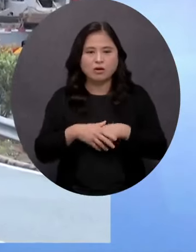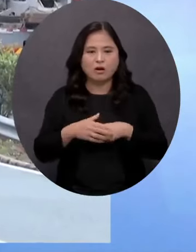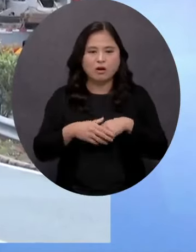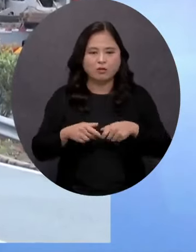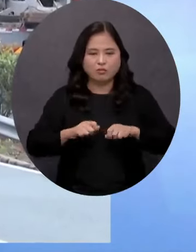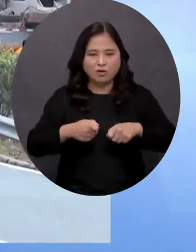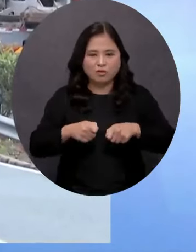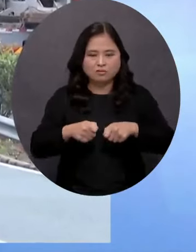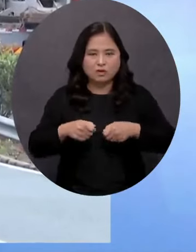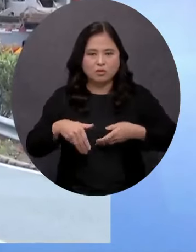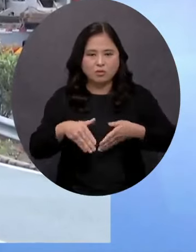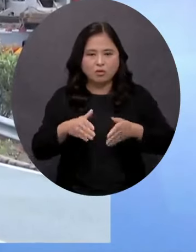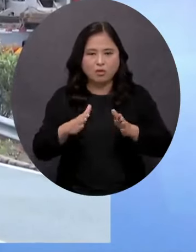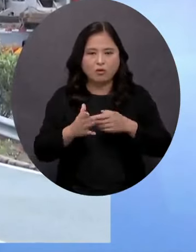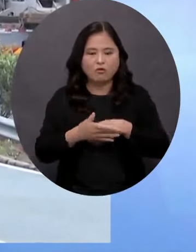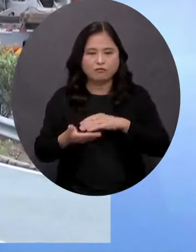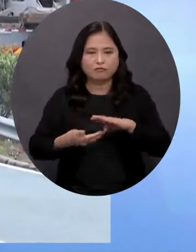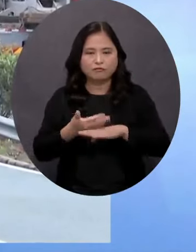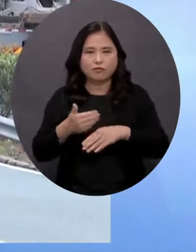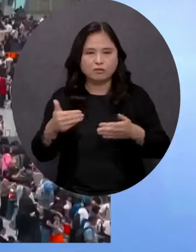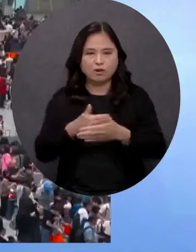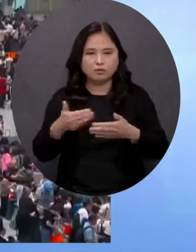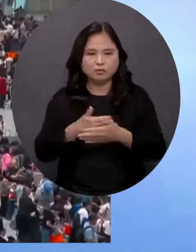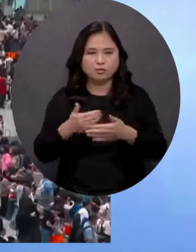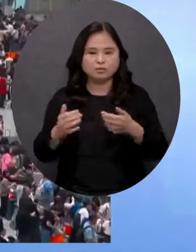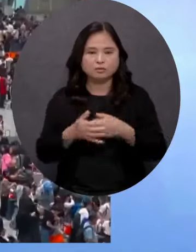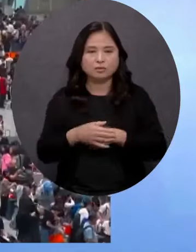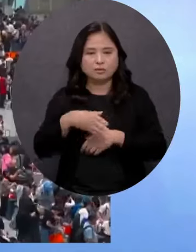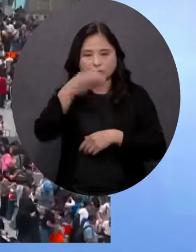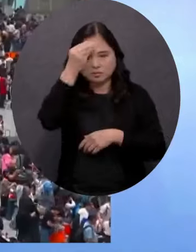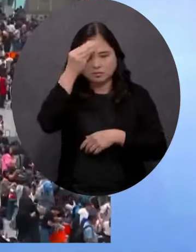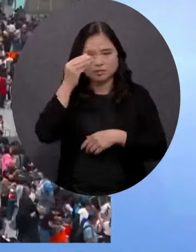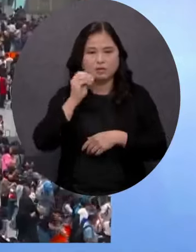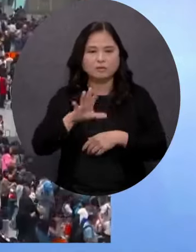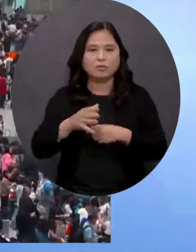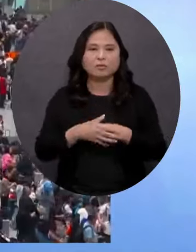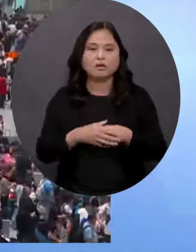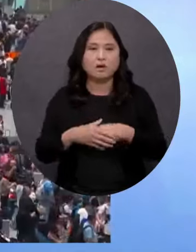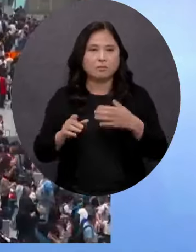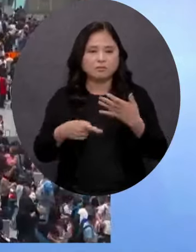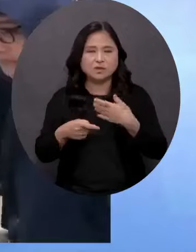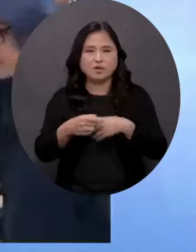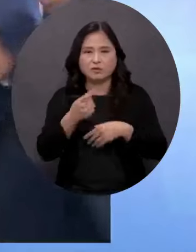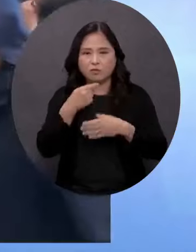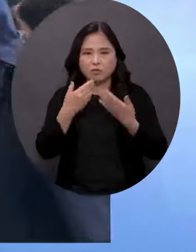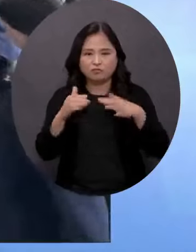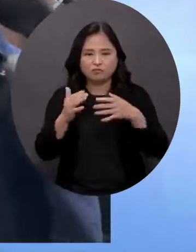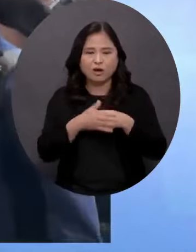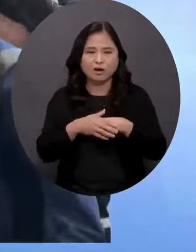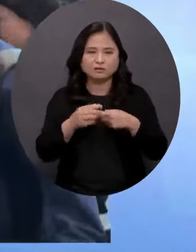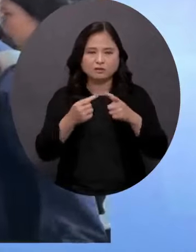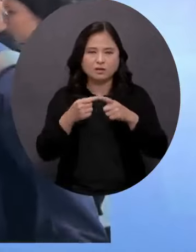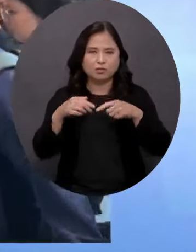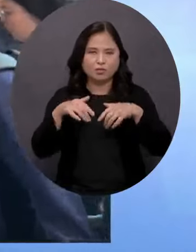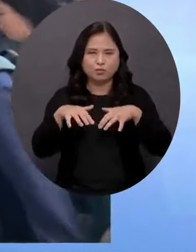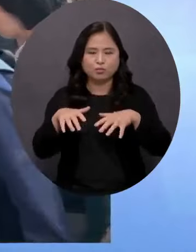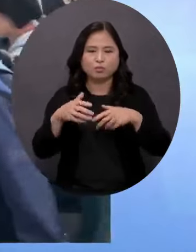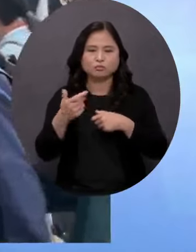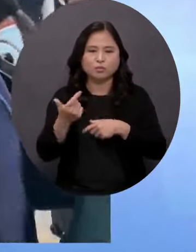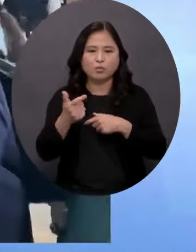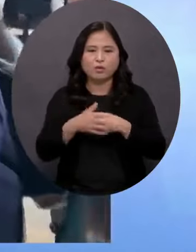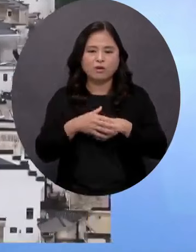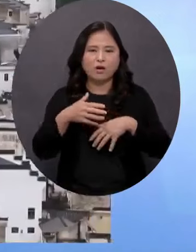损道路，尽快恢复交通秩序。习近平又话，当前正值五一假期，群众出行增多，人员流动